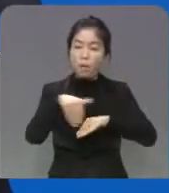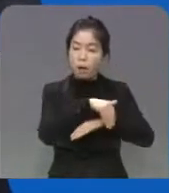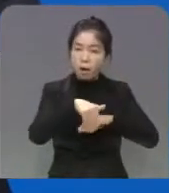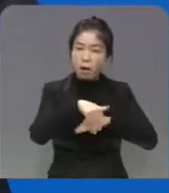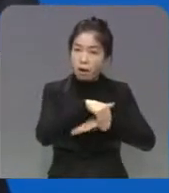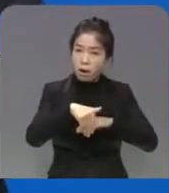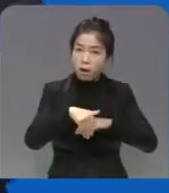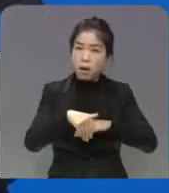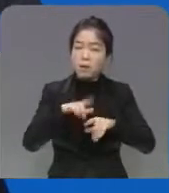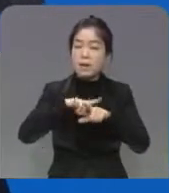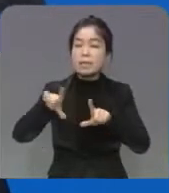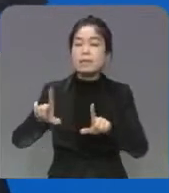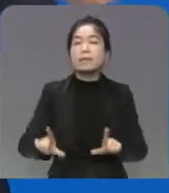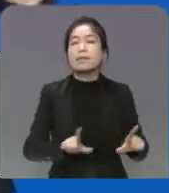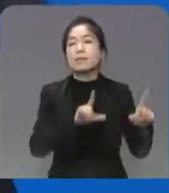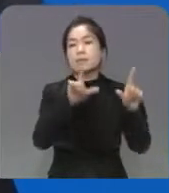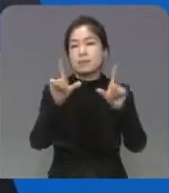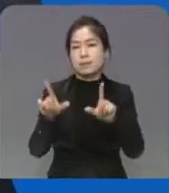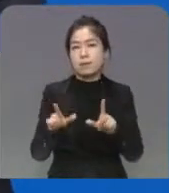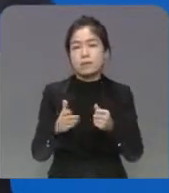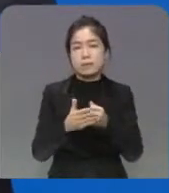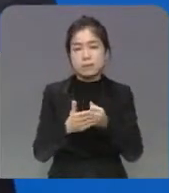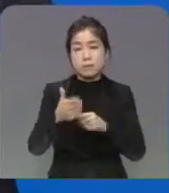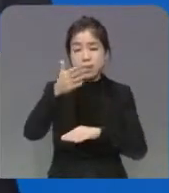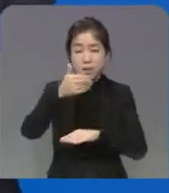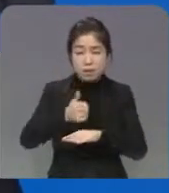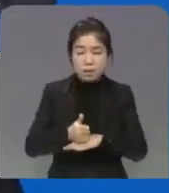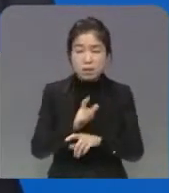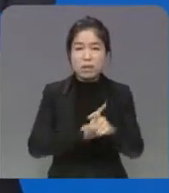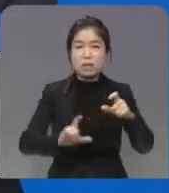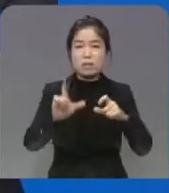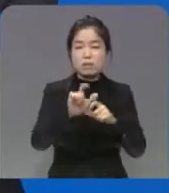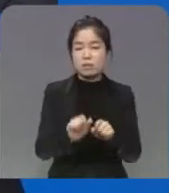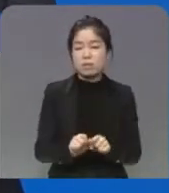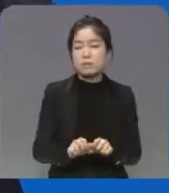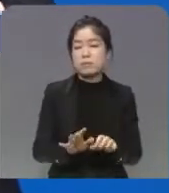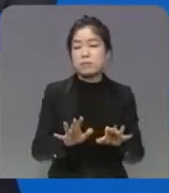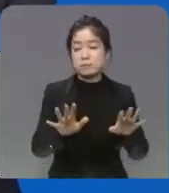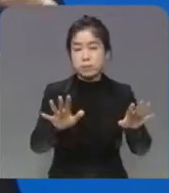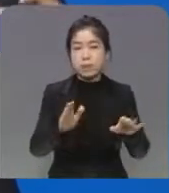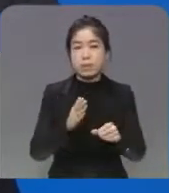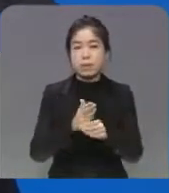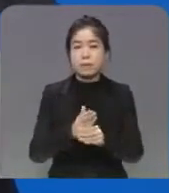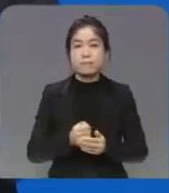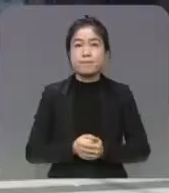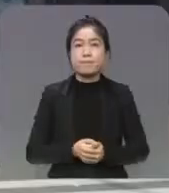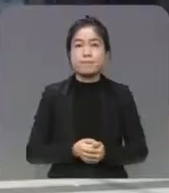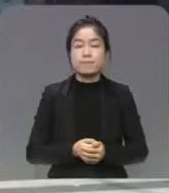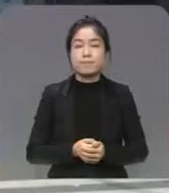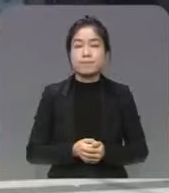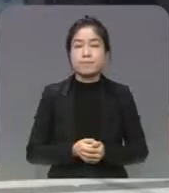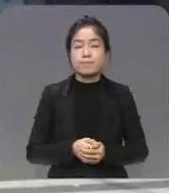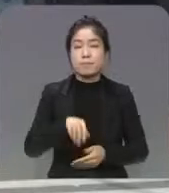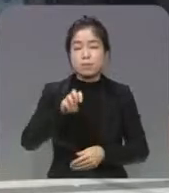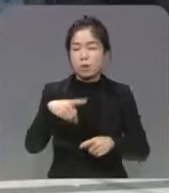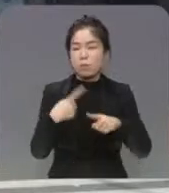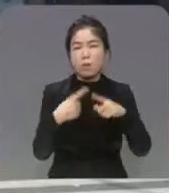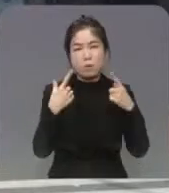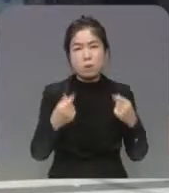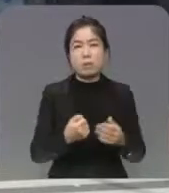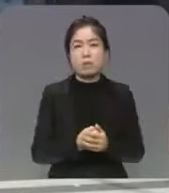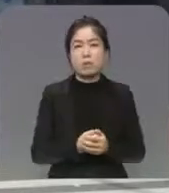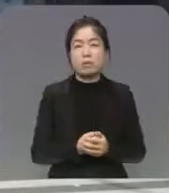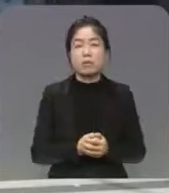등 일상생활을 함으로써 추가 확산이 지속되고 있습니다. 광주도